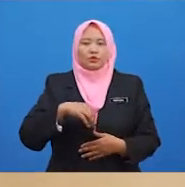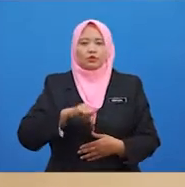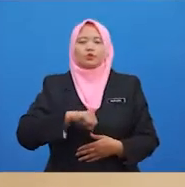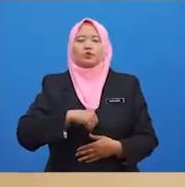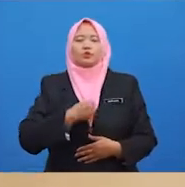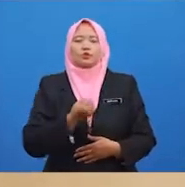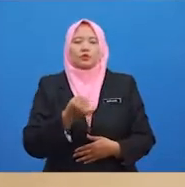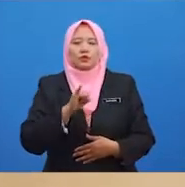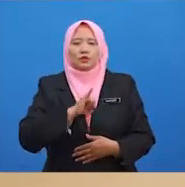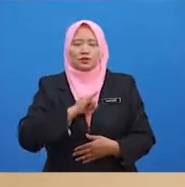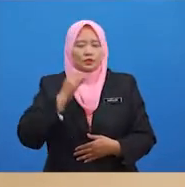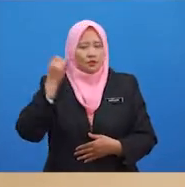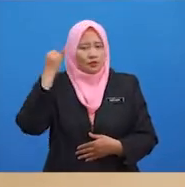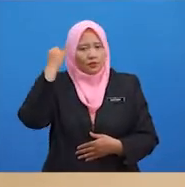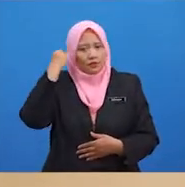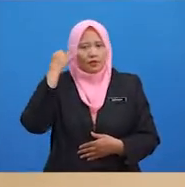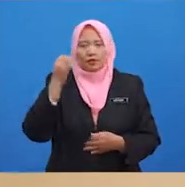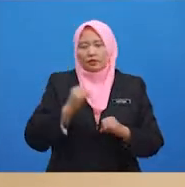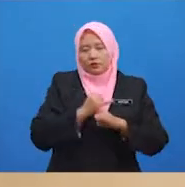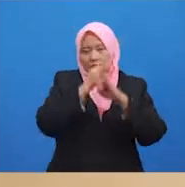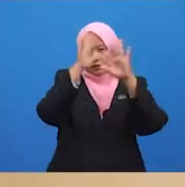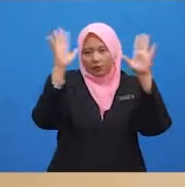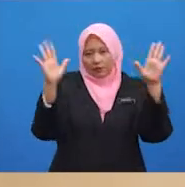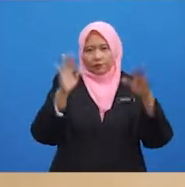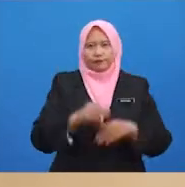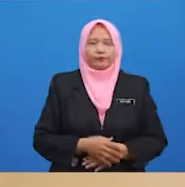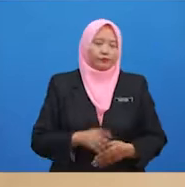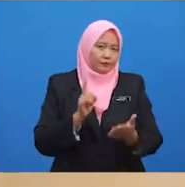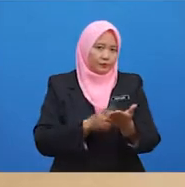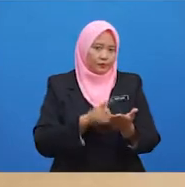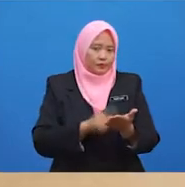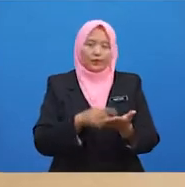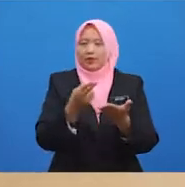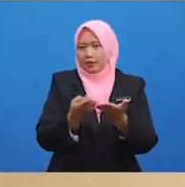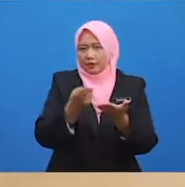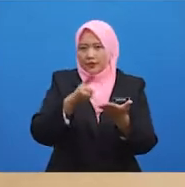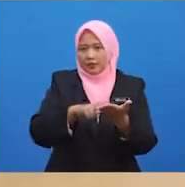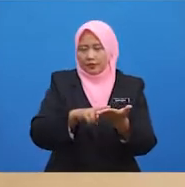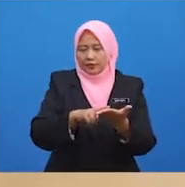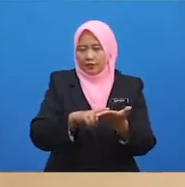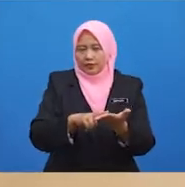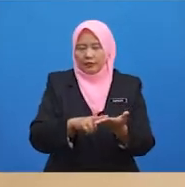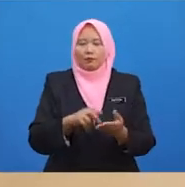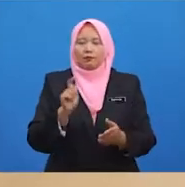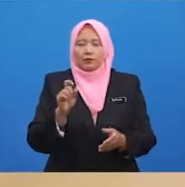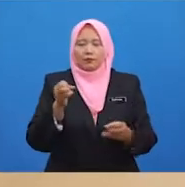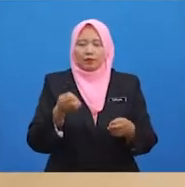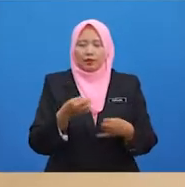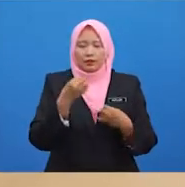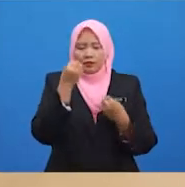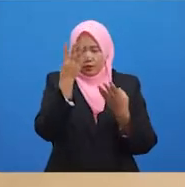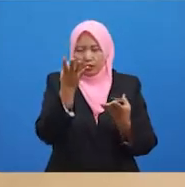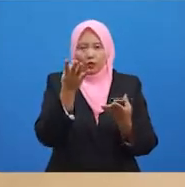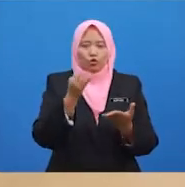tentang setiap elemen tersebut. Untuk bilangan rangkap, murid hanya perlu menyatakan jumlah rangkap